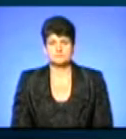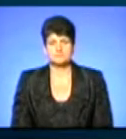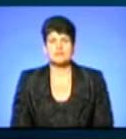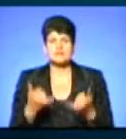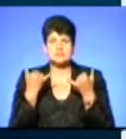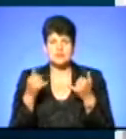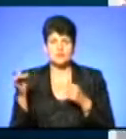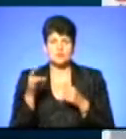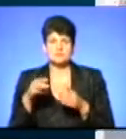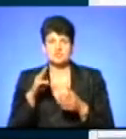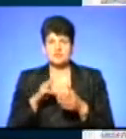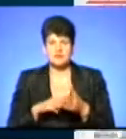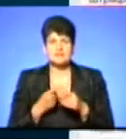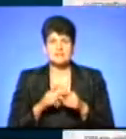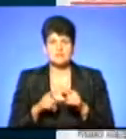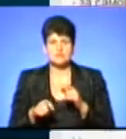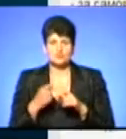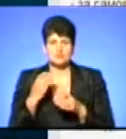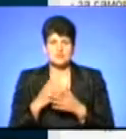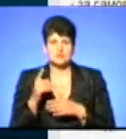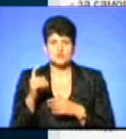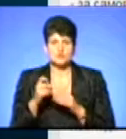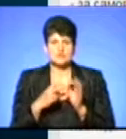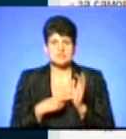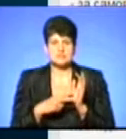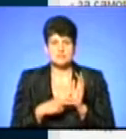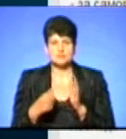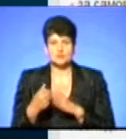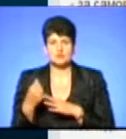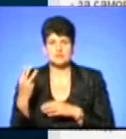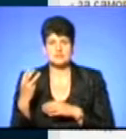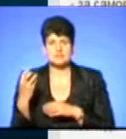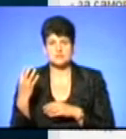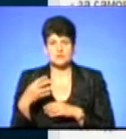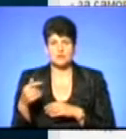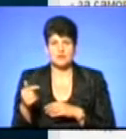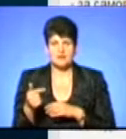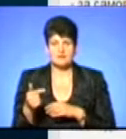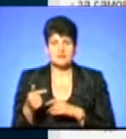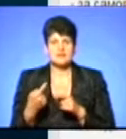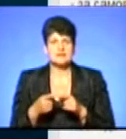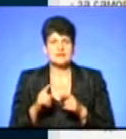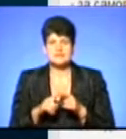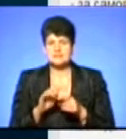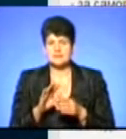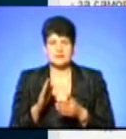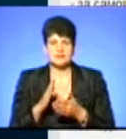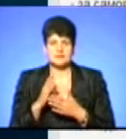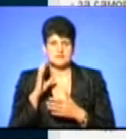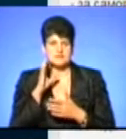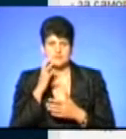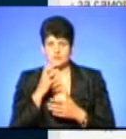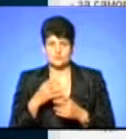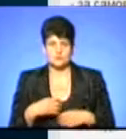Зараз розмір штрафу за подібне порушення становить від 170 до 340 гривень. Навряд чи це серйозно може лякати